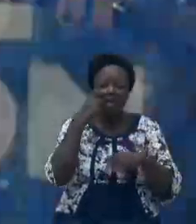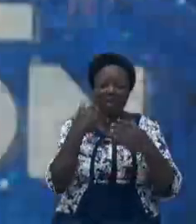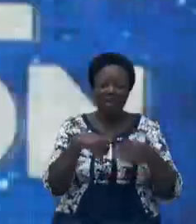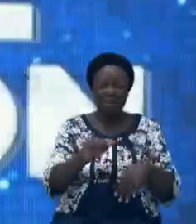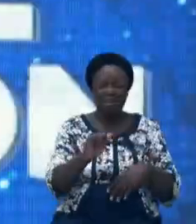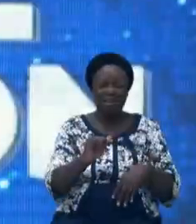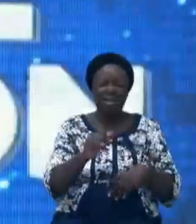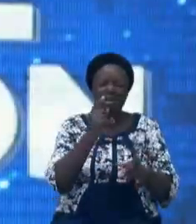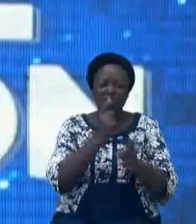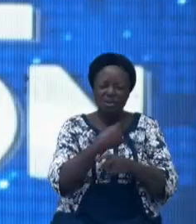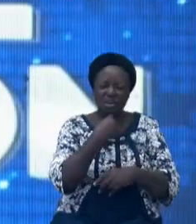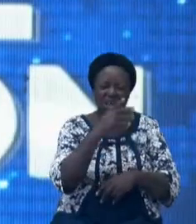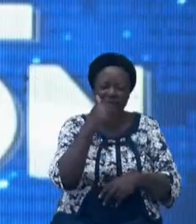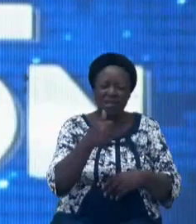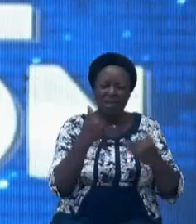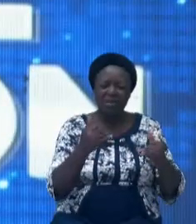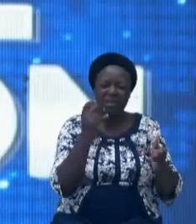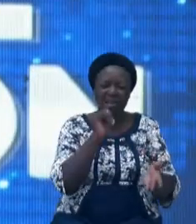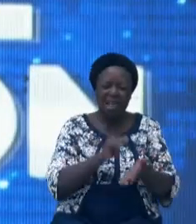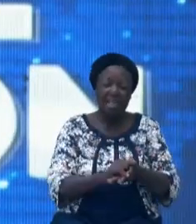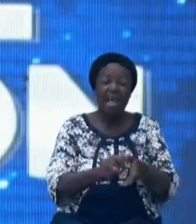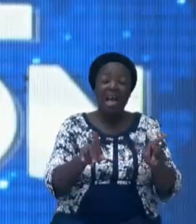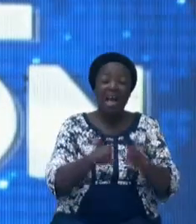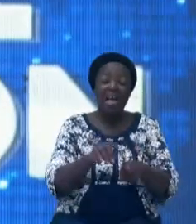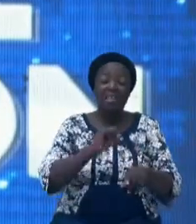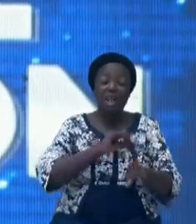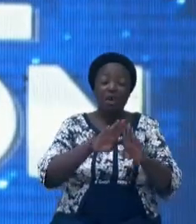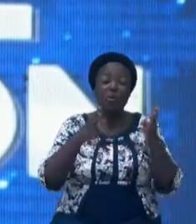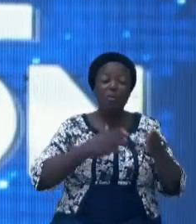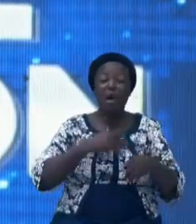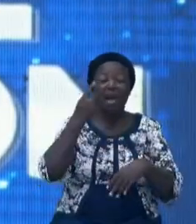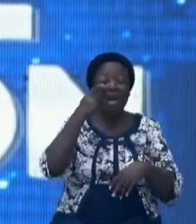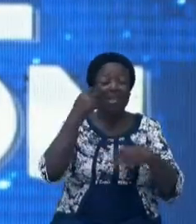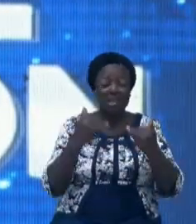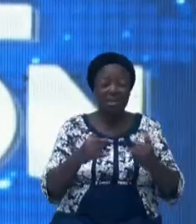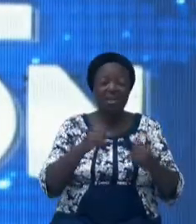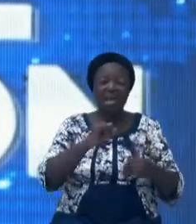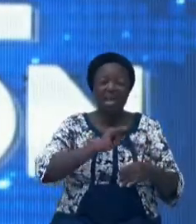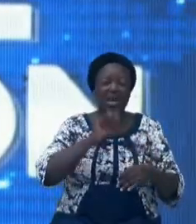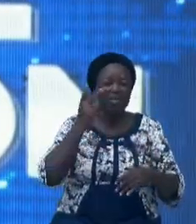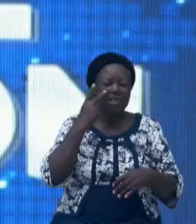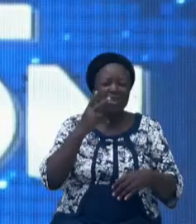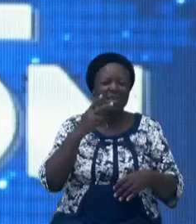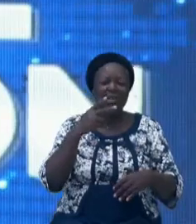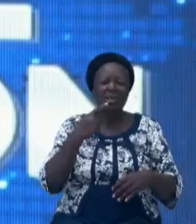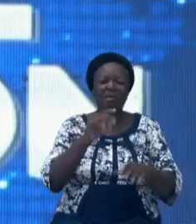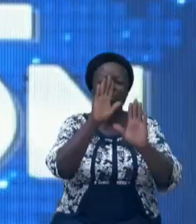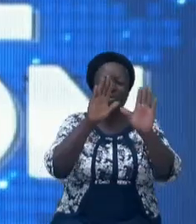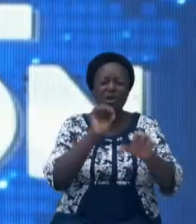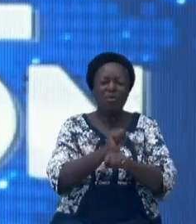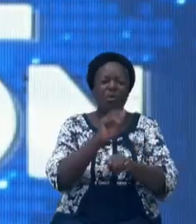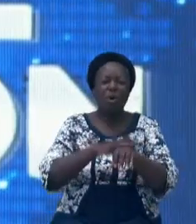n'ouvrez pas encore vos yeux n'ouvrez pas encore vos yeux d'abord dit toi d'abord comme je vais ouvrir mais j'ai maintenant